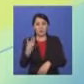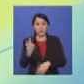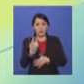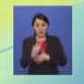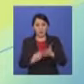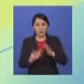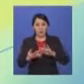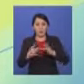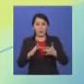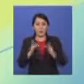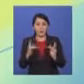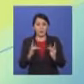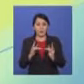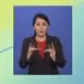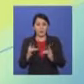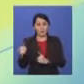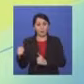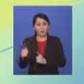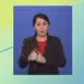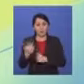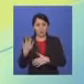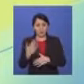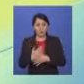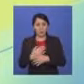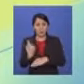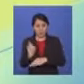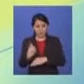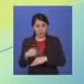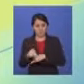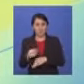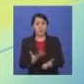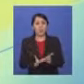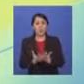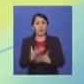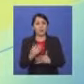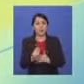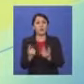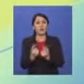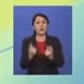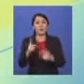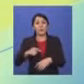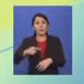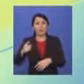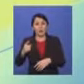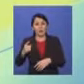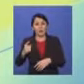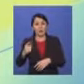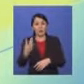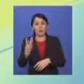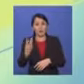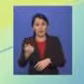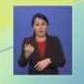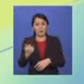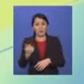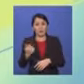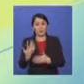интернет арқылы жиһаз сатпақ болған құрбысына көмектеспек болыпты. Сатып алушыға төлем жасау үшін карточкасының нөмірін беріп, аяғында